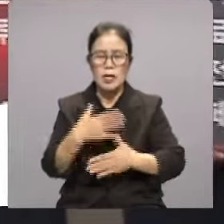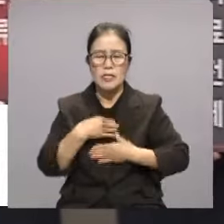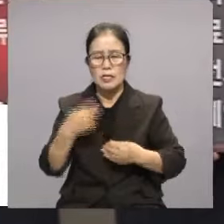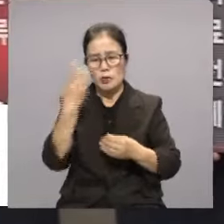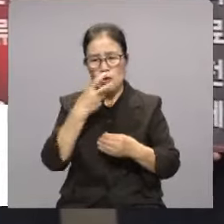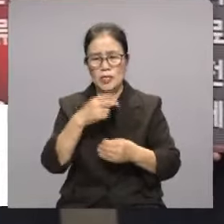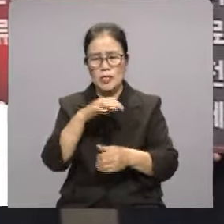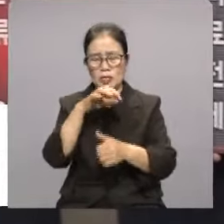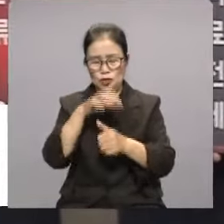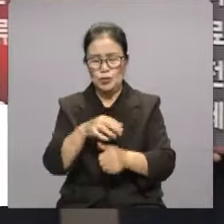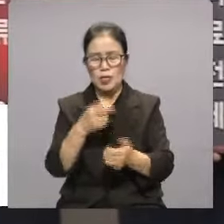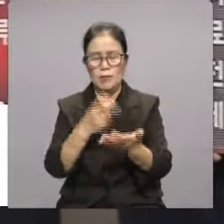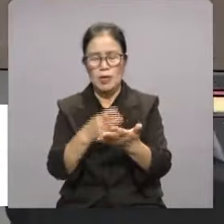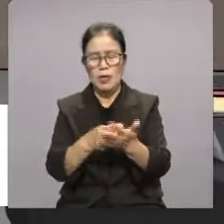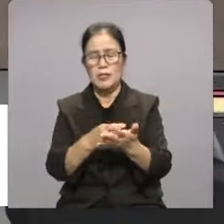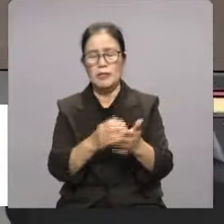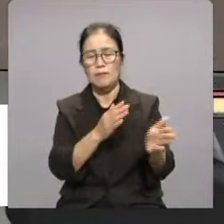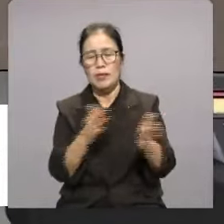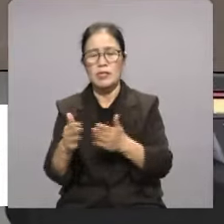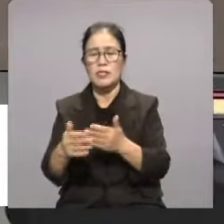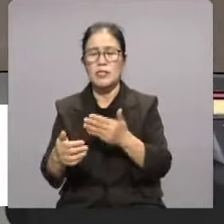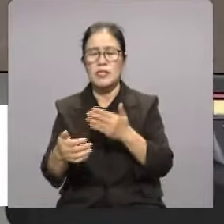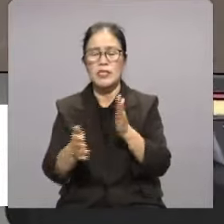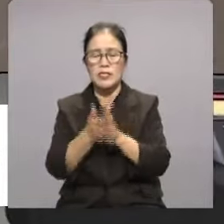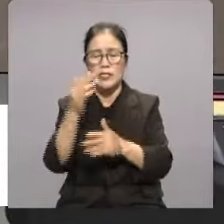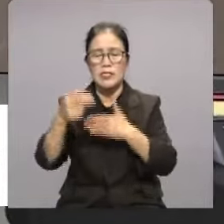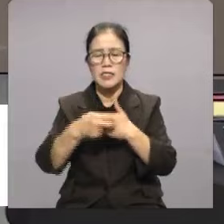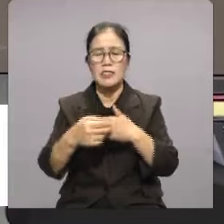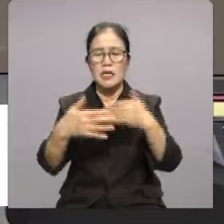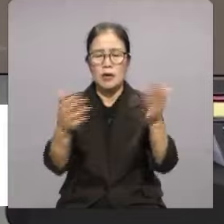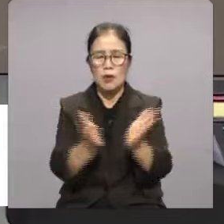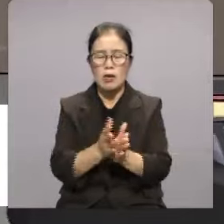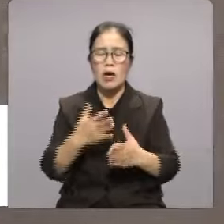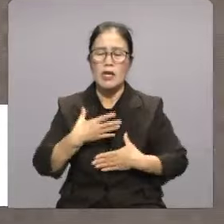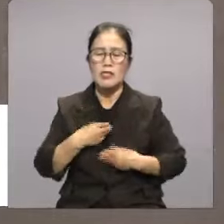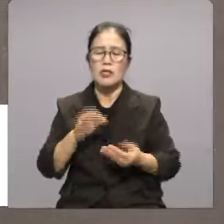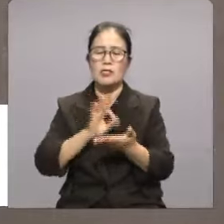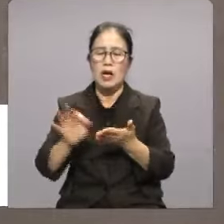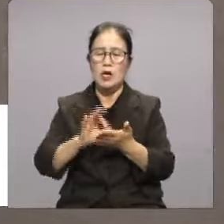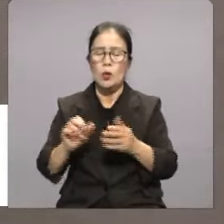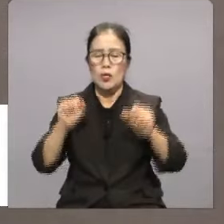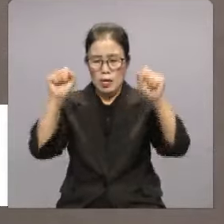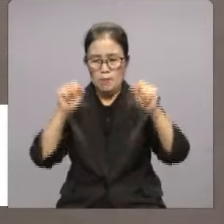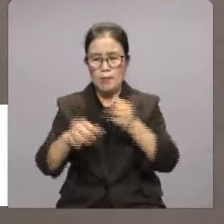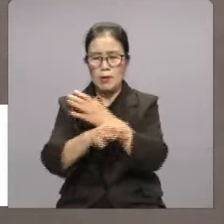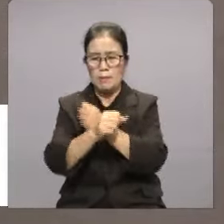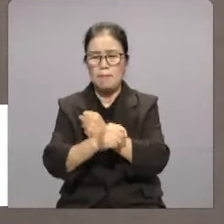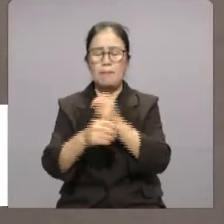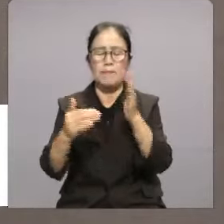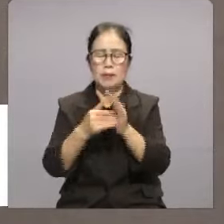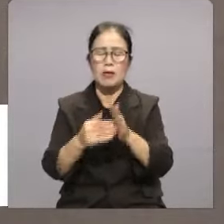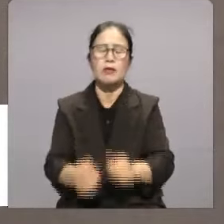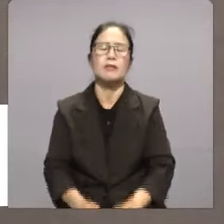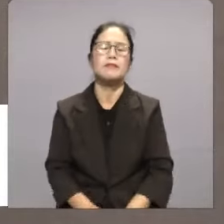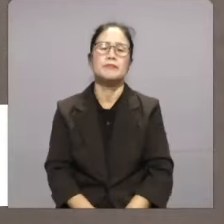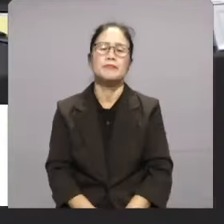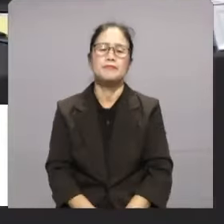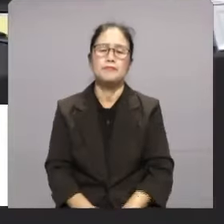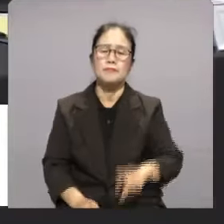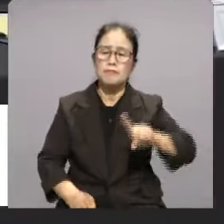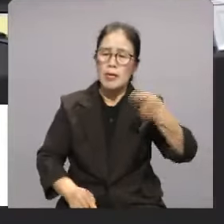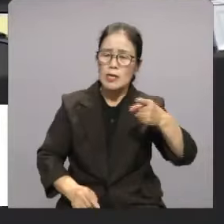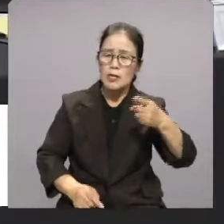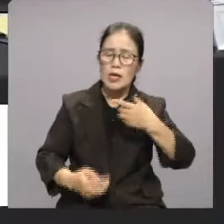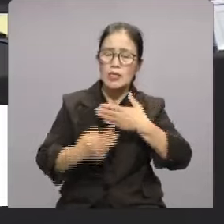자율규제 방안을 마련하고 시 의사회와 의료용 마약류 안전사용 캠페인 협약을 맺었습니다. 서울시는 100여 개